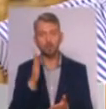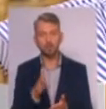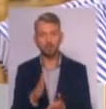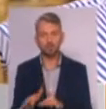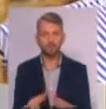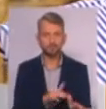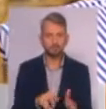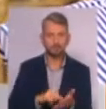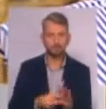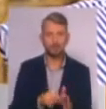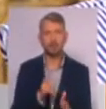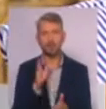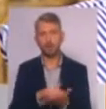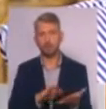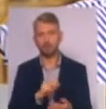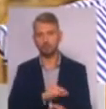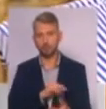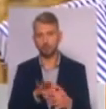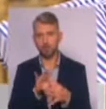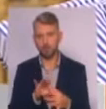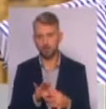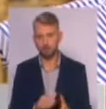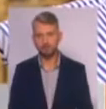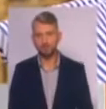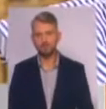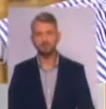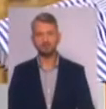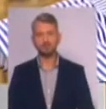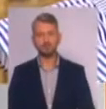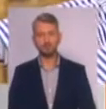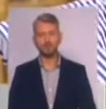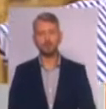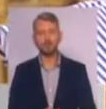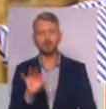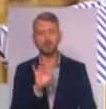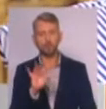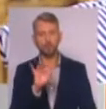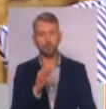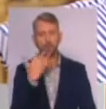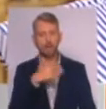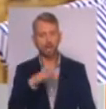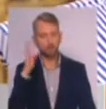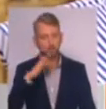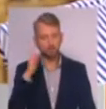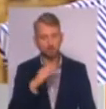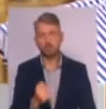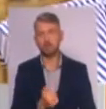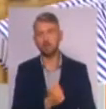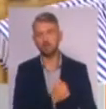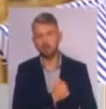ми будемо далі працювати з вашим зверненням. Стосовно гарячої води, на